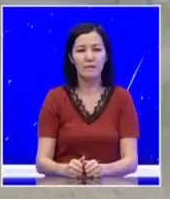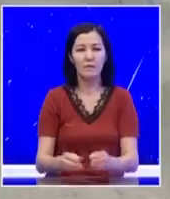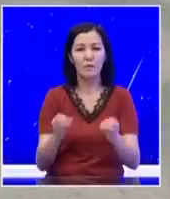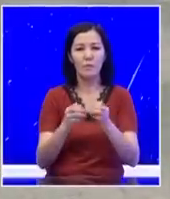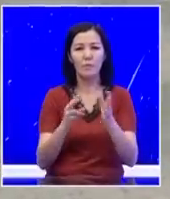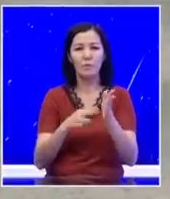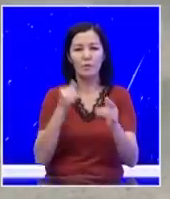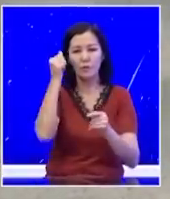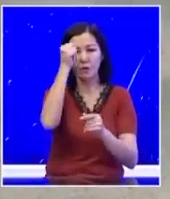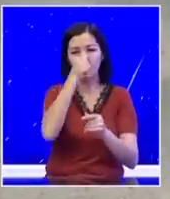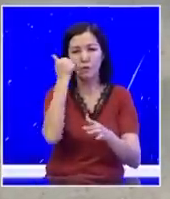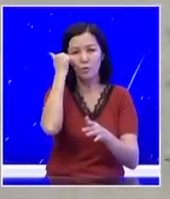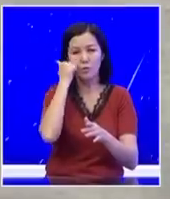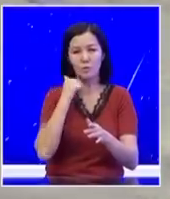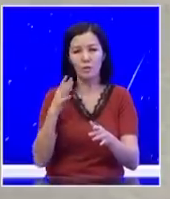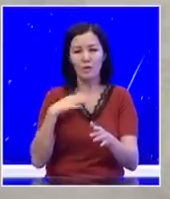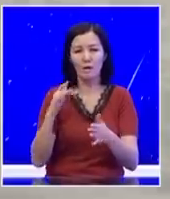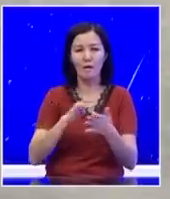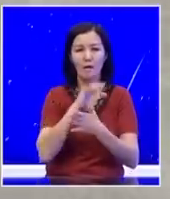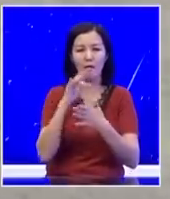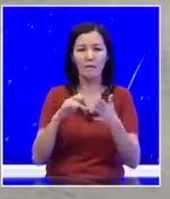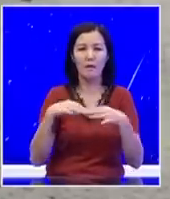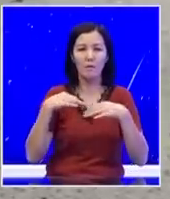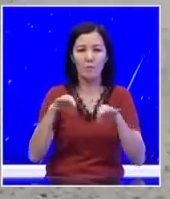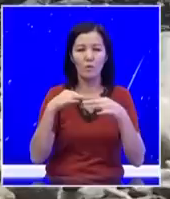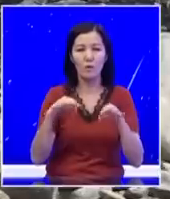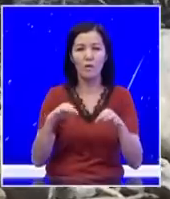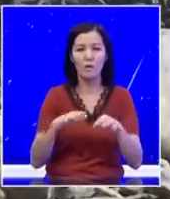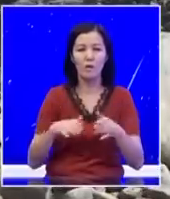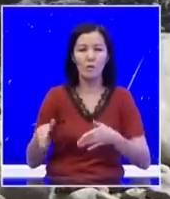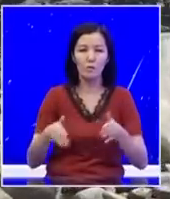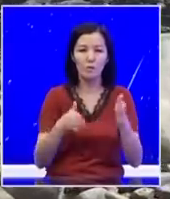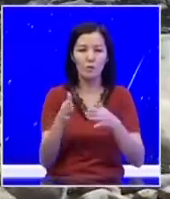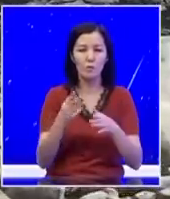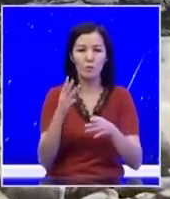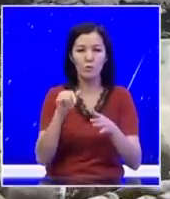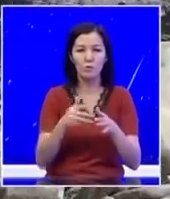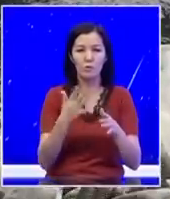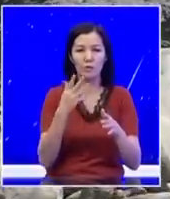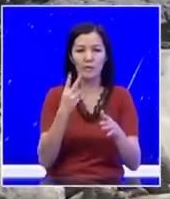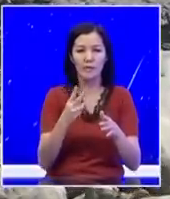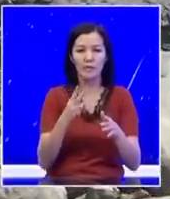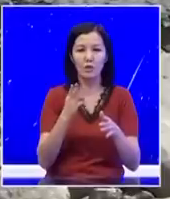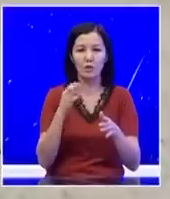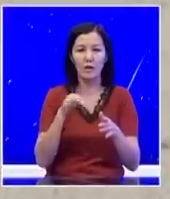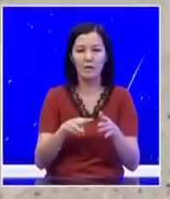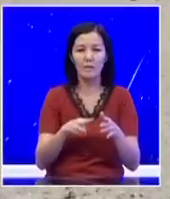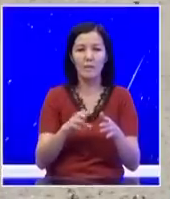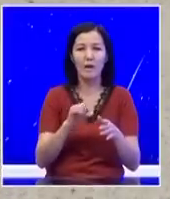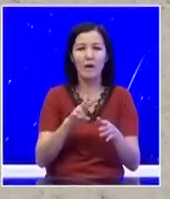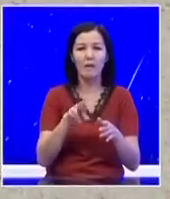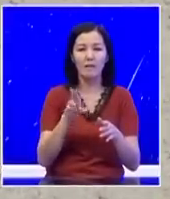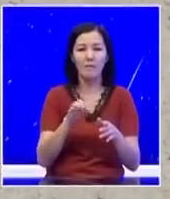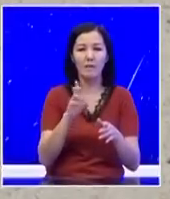17 жылы жолдың тозығы жететінде қаладағы көлік көп қатынайтын участоктың бірі 3,2 шақырым. Алда берген